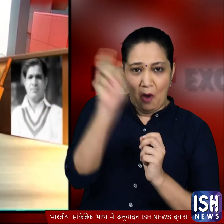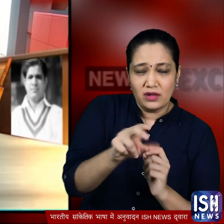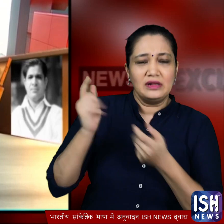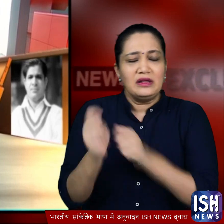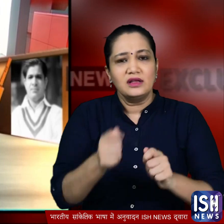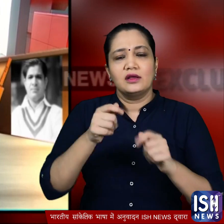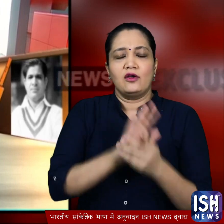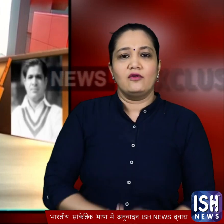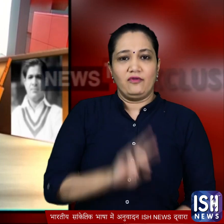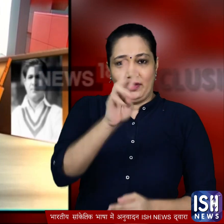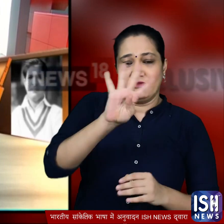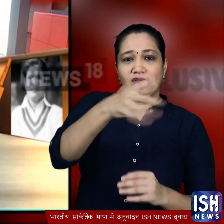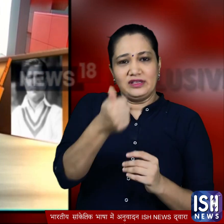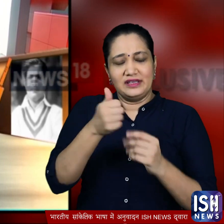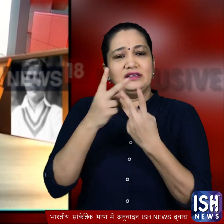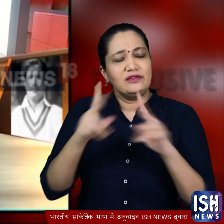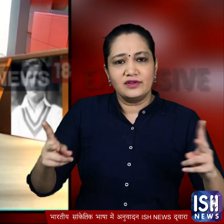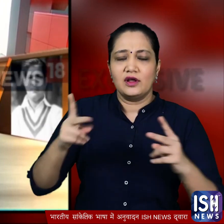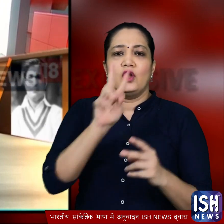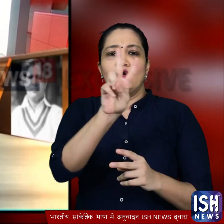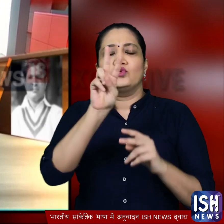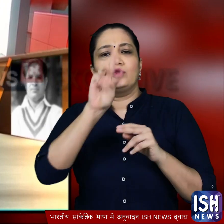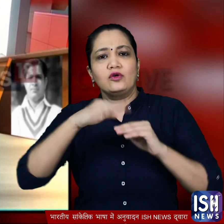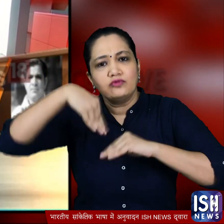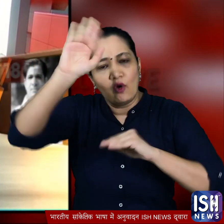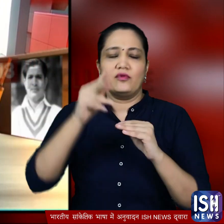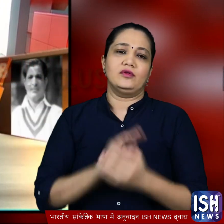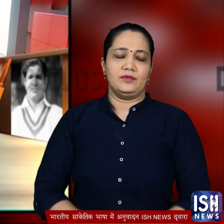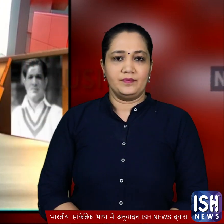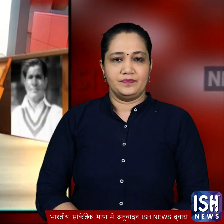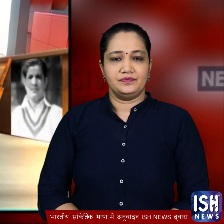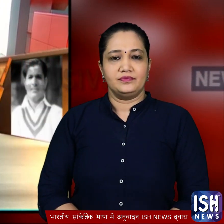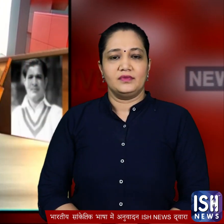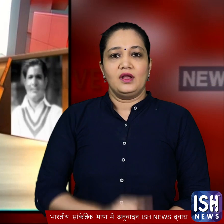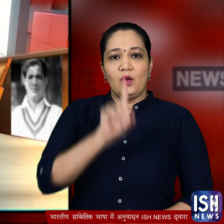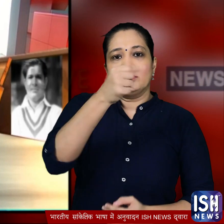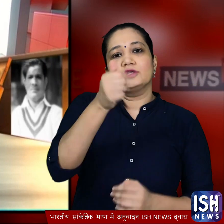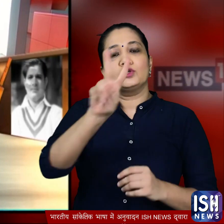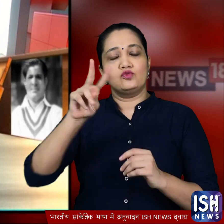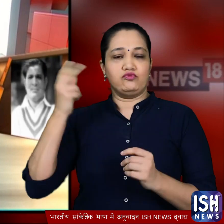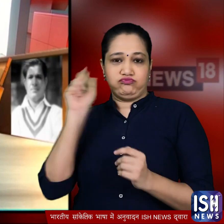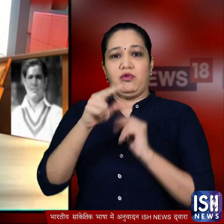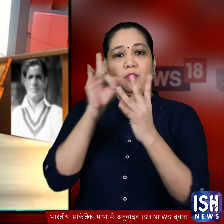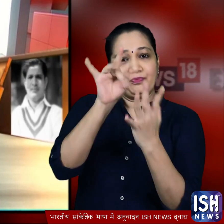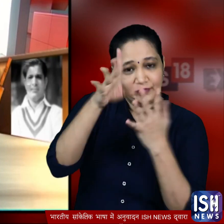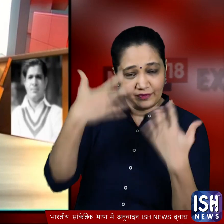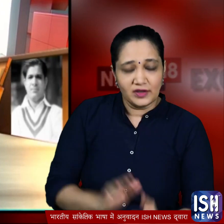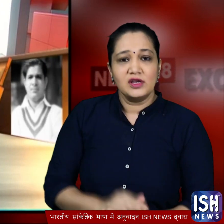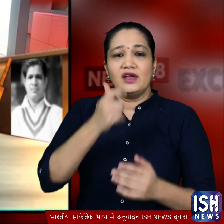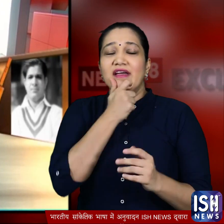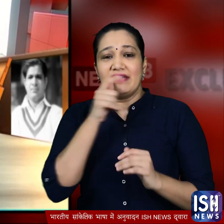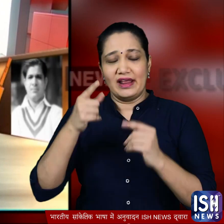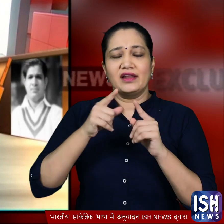कुल 44 टेस्ट खेले, जिनमें उन्होंने 2000 से ज्यादा रन बनाए। इसके साथ ही उन्होंने 162 विकेट भी ली। 1952 में उन्होंने इंग्लैंड